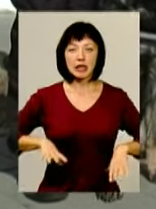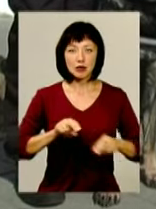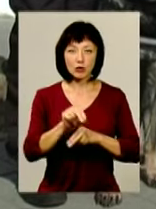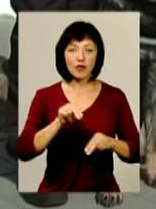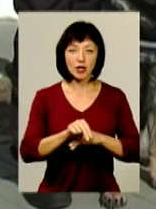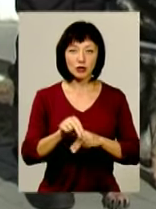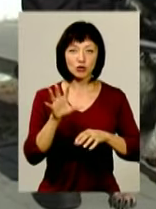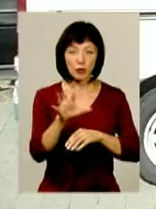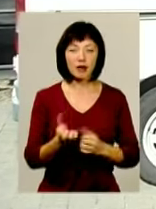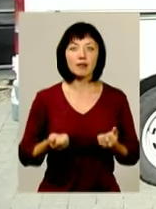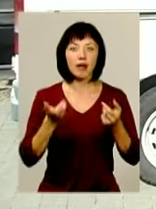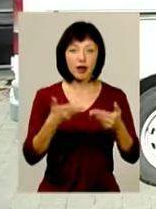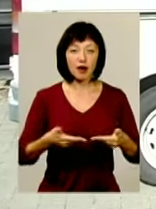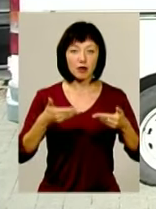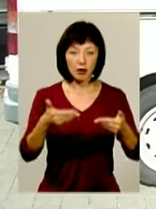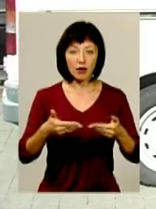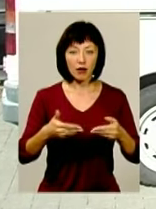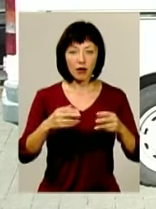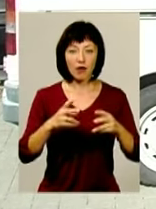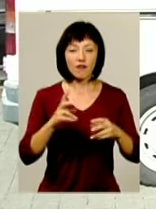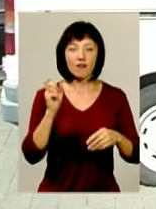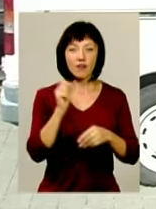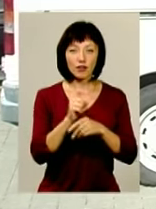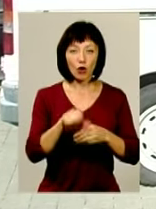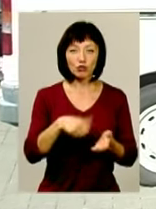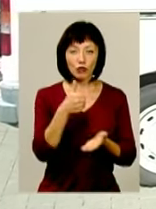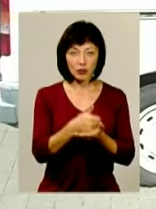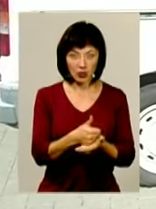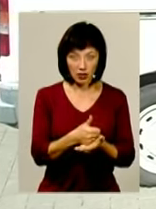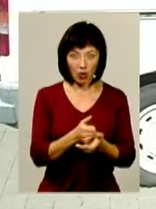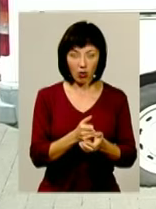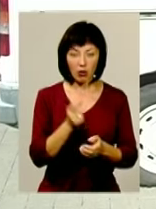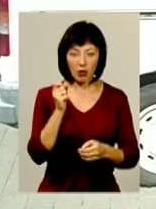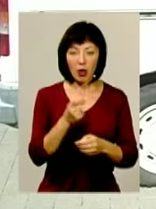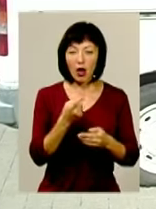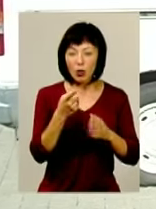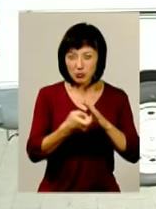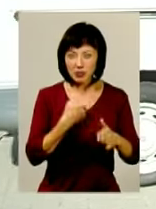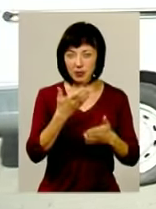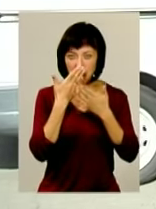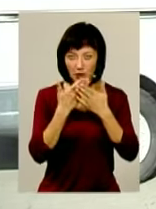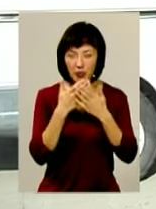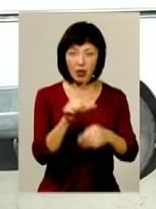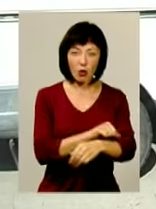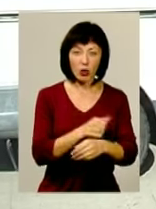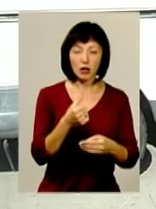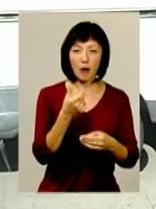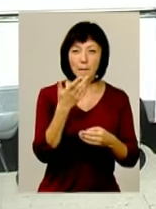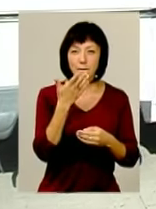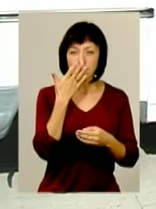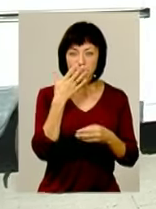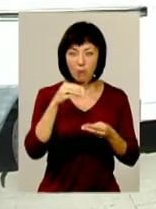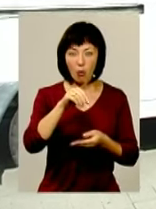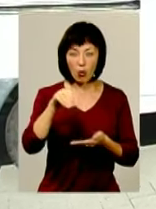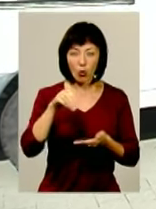відбувається у декілька етапів. Перший – це вивчення основних команд. Другий – розпізнавання певних запахів – наркотиків, пороху, грошей, тютюну. Тож,